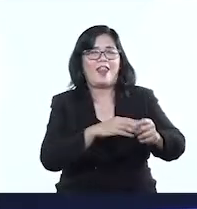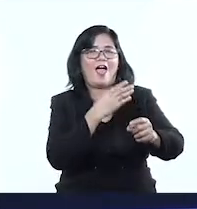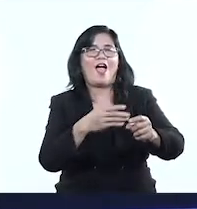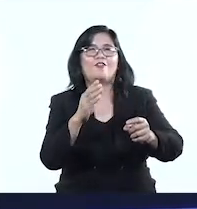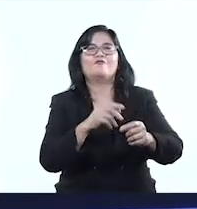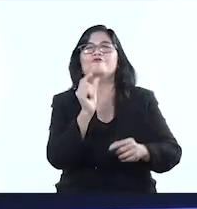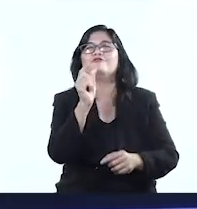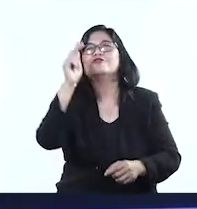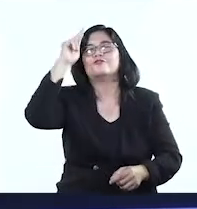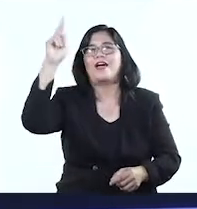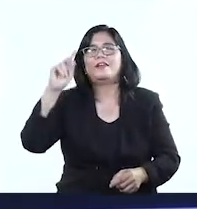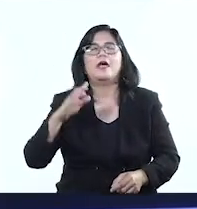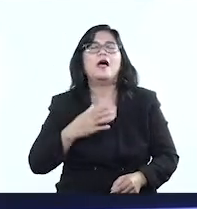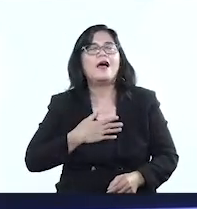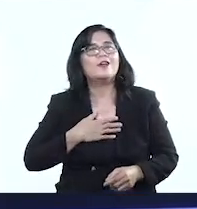Hah